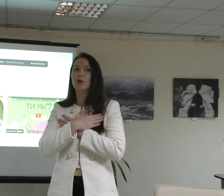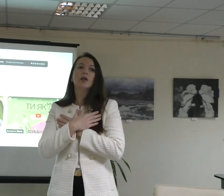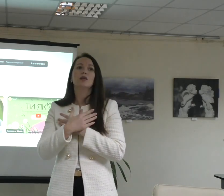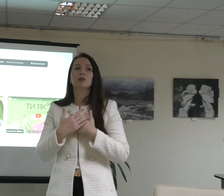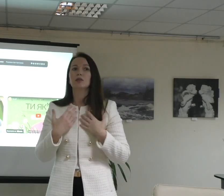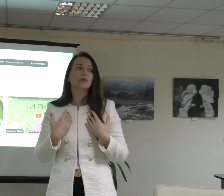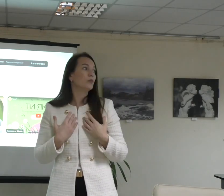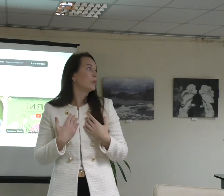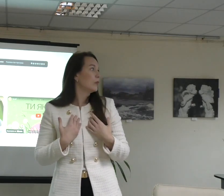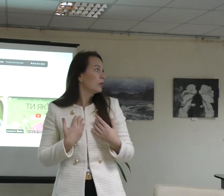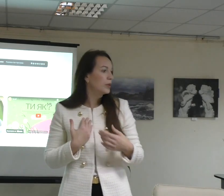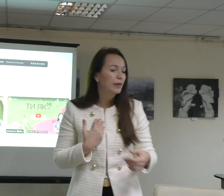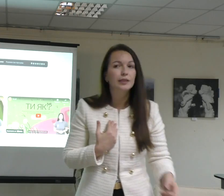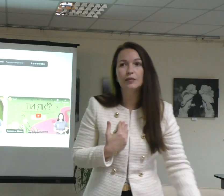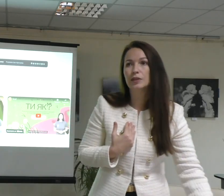допоможуть нам